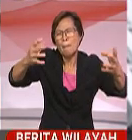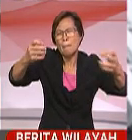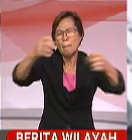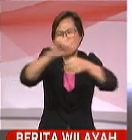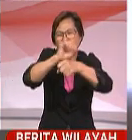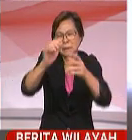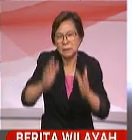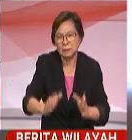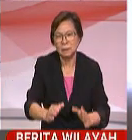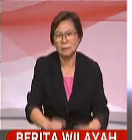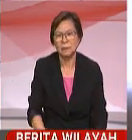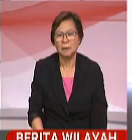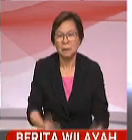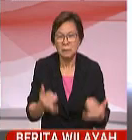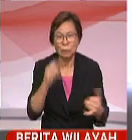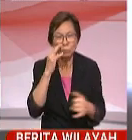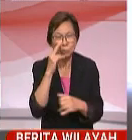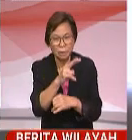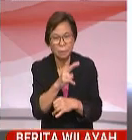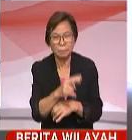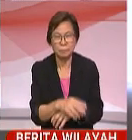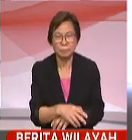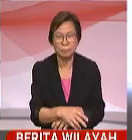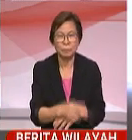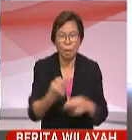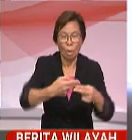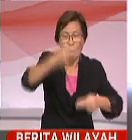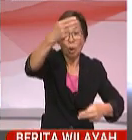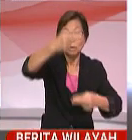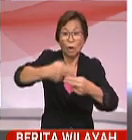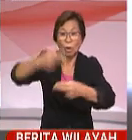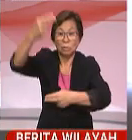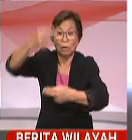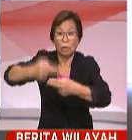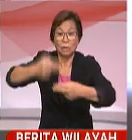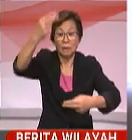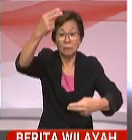pekerja. Now you can see, hotel-hotel star ini,